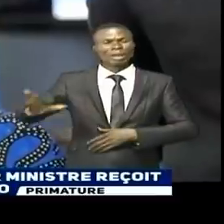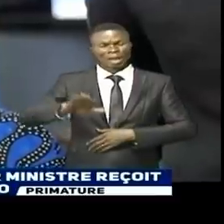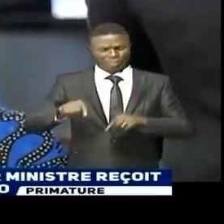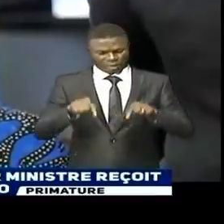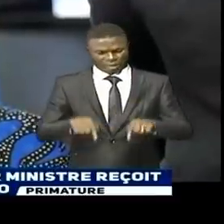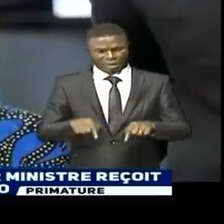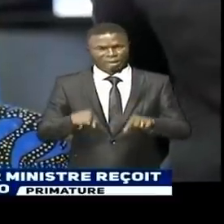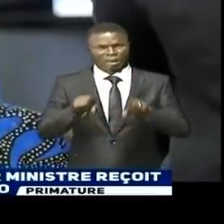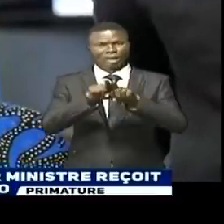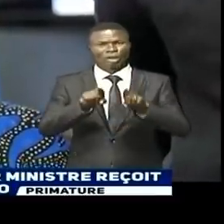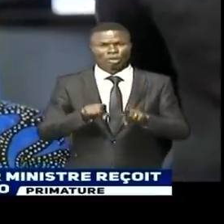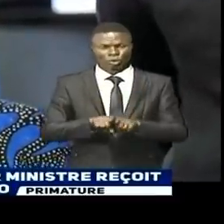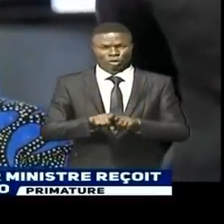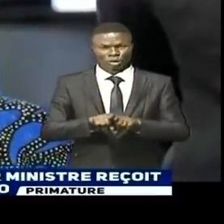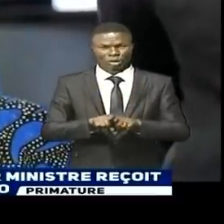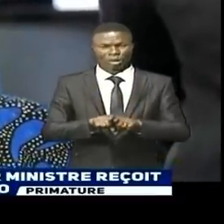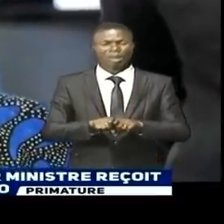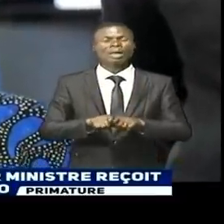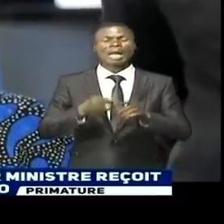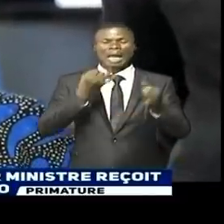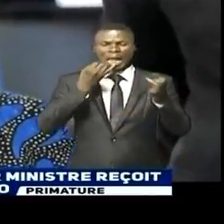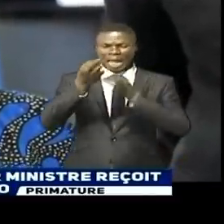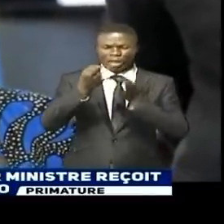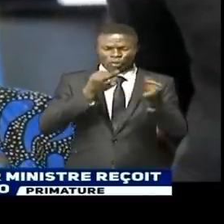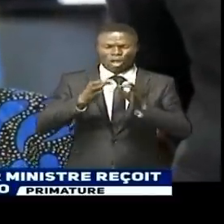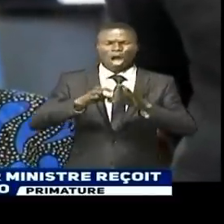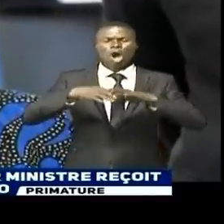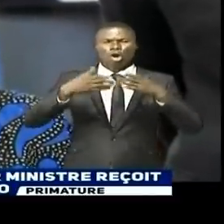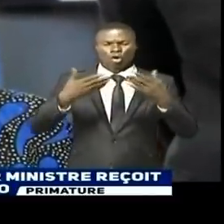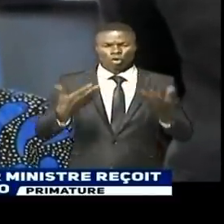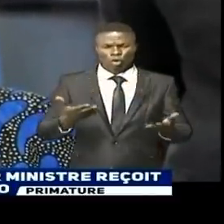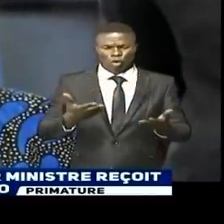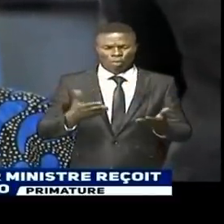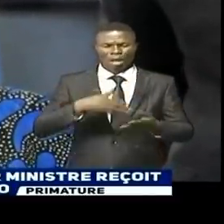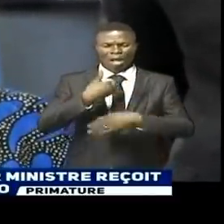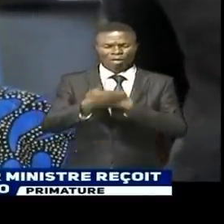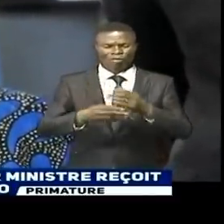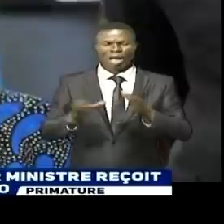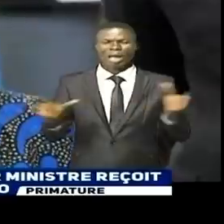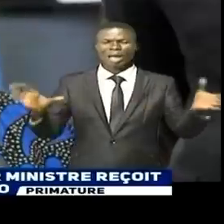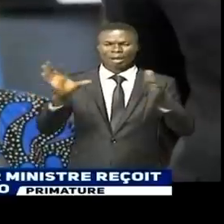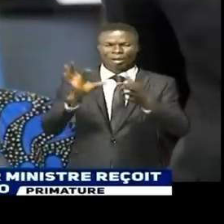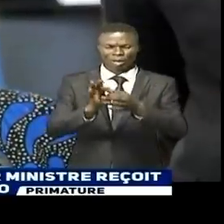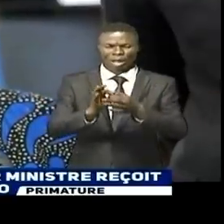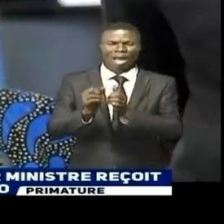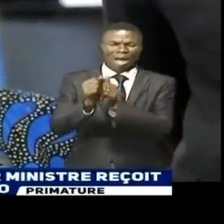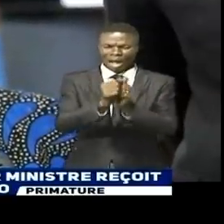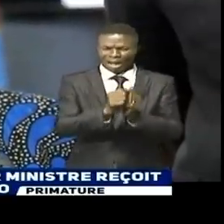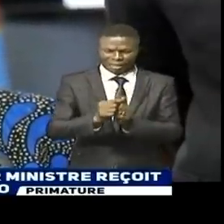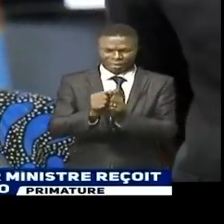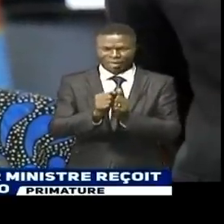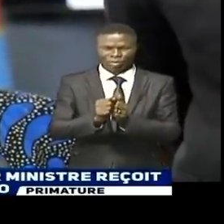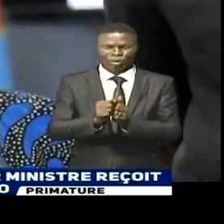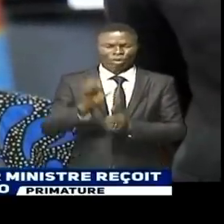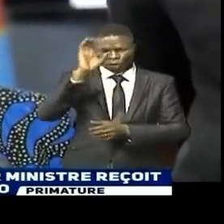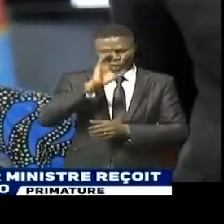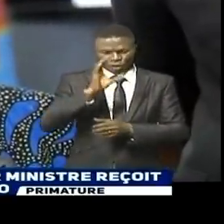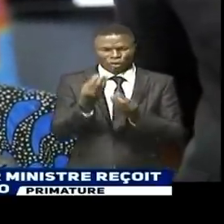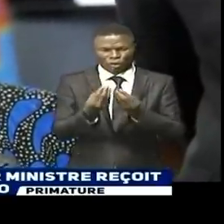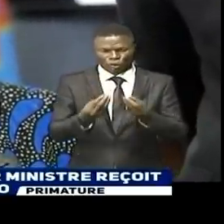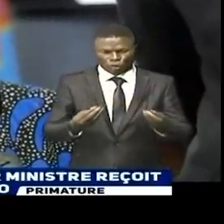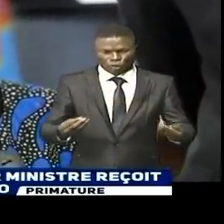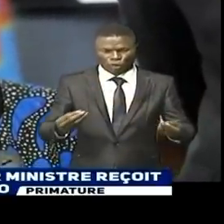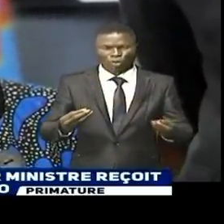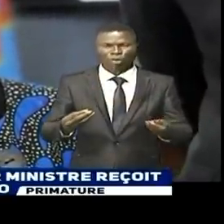en indiquant comment conjointement ensemble vous êtes en train de